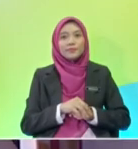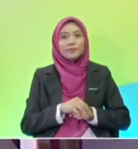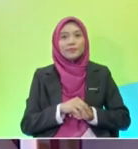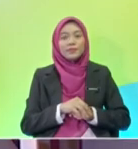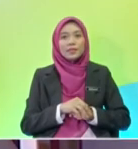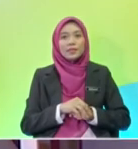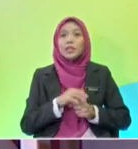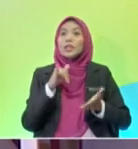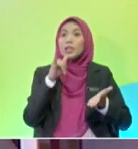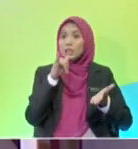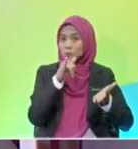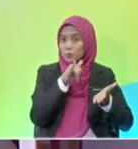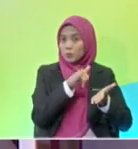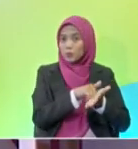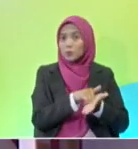oke itu